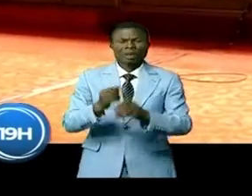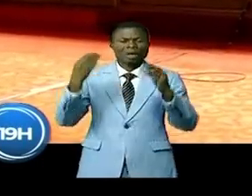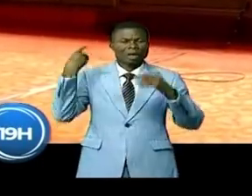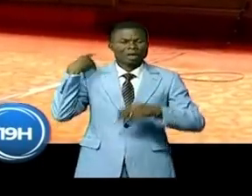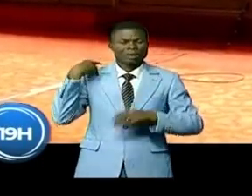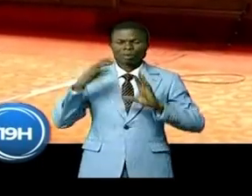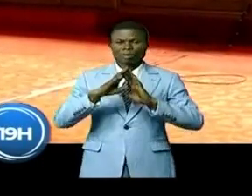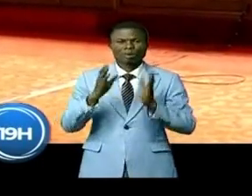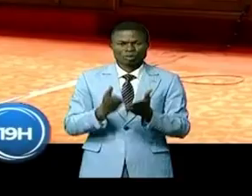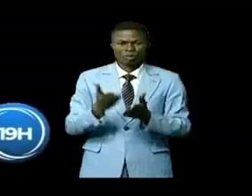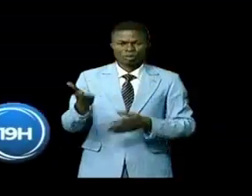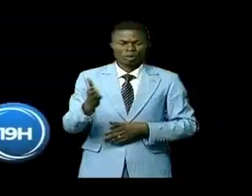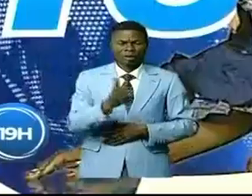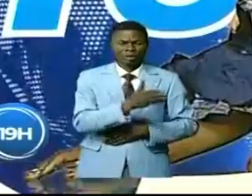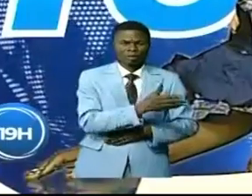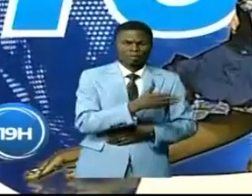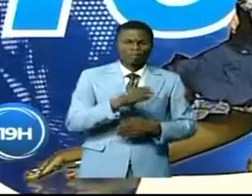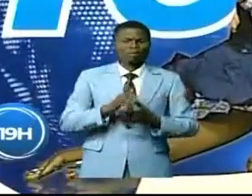plénière.